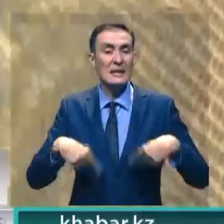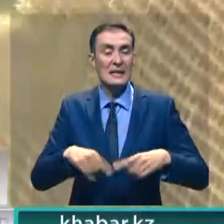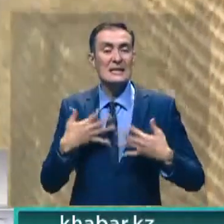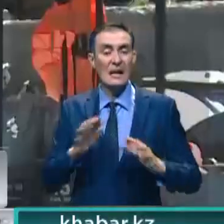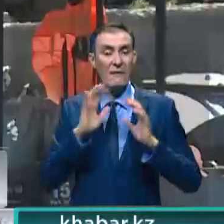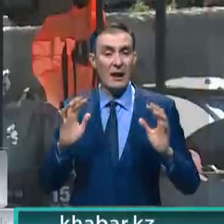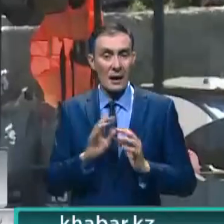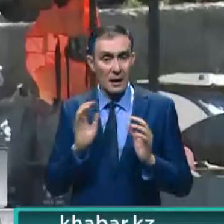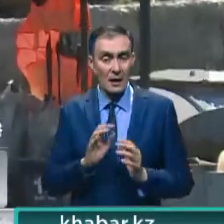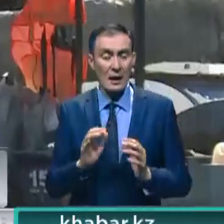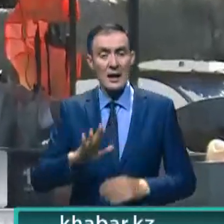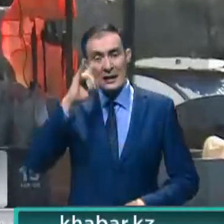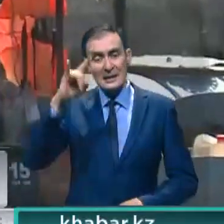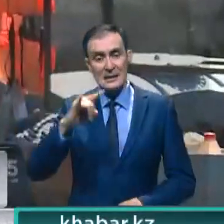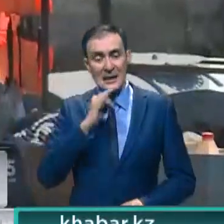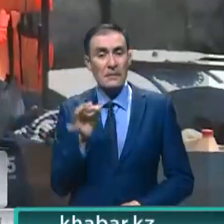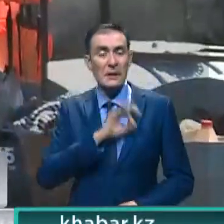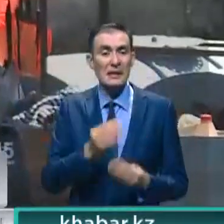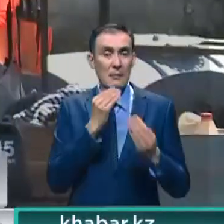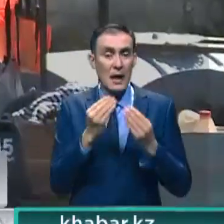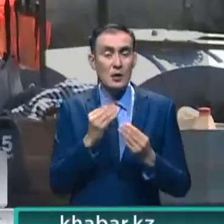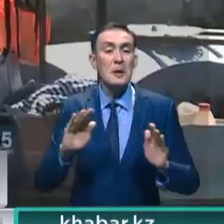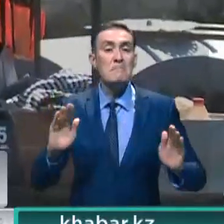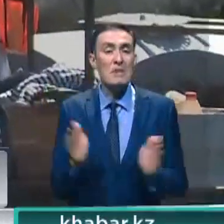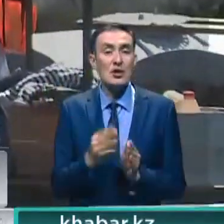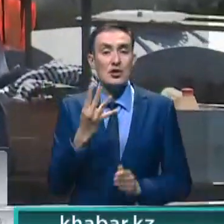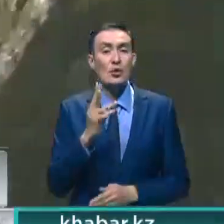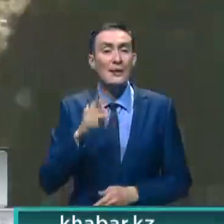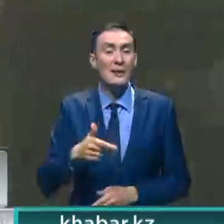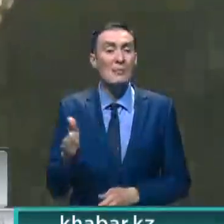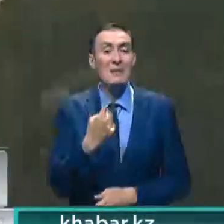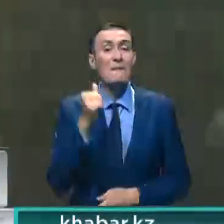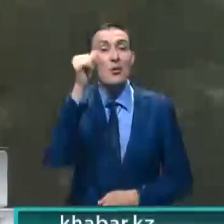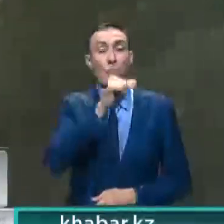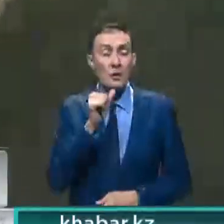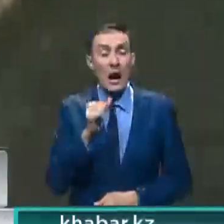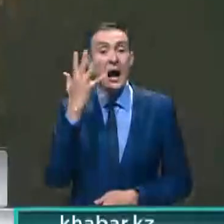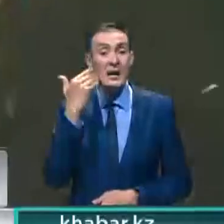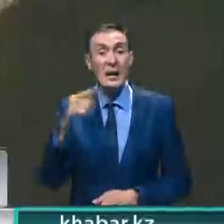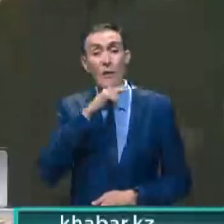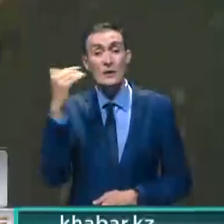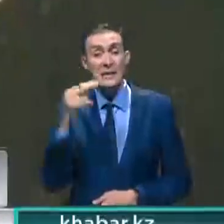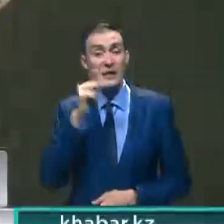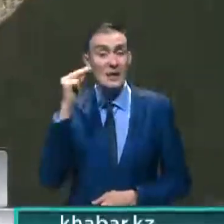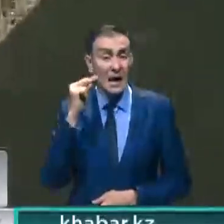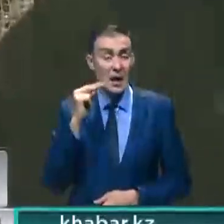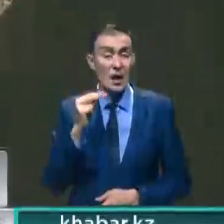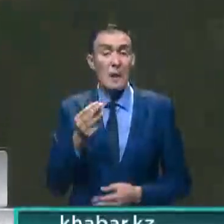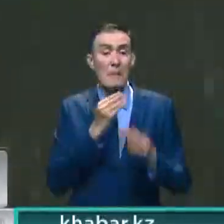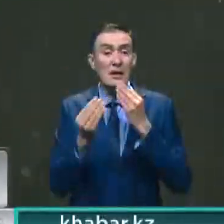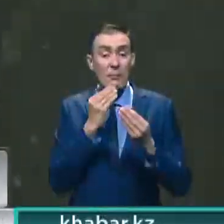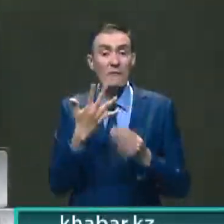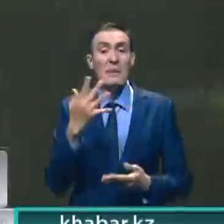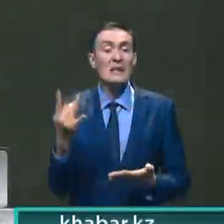организации здравоохранения, казахстанцы употребляют в пищу меньше 4 килограммов рыбы в год. Тогда как в России и Китае нормы ее